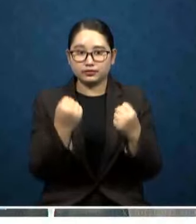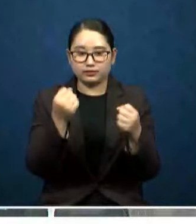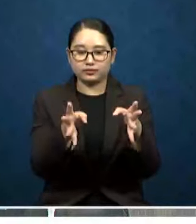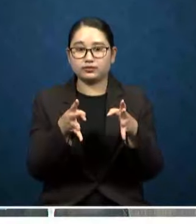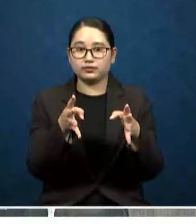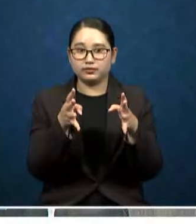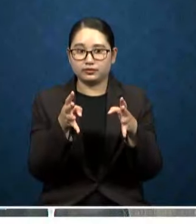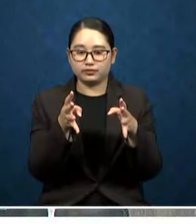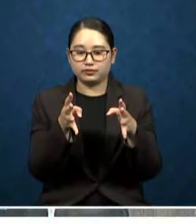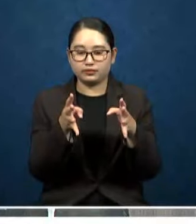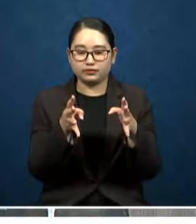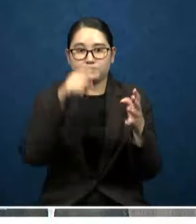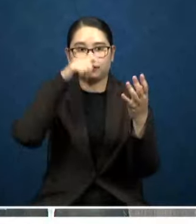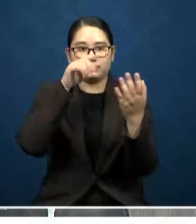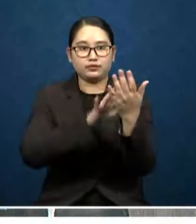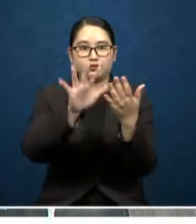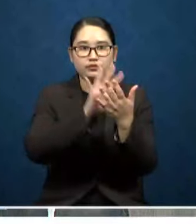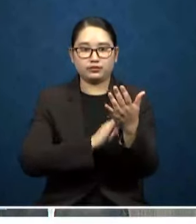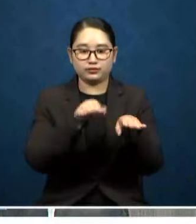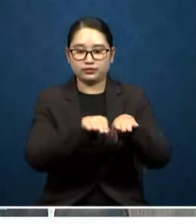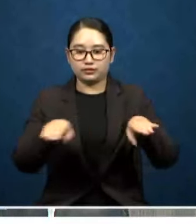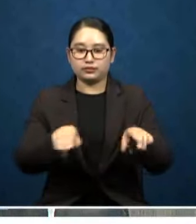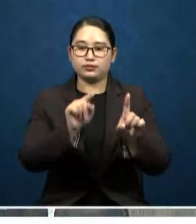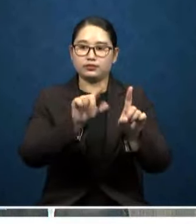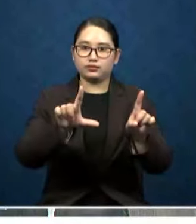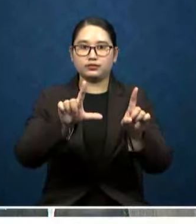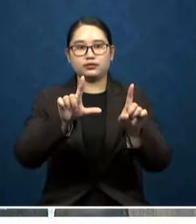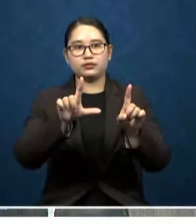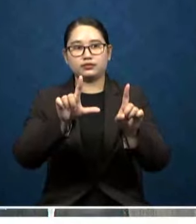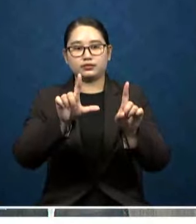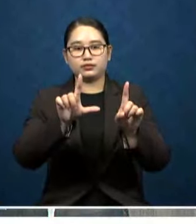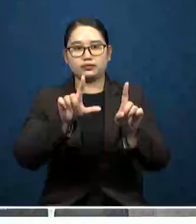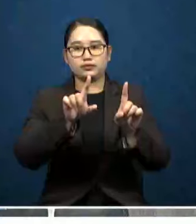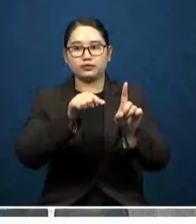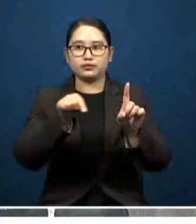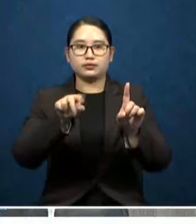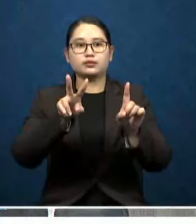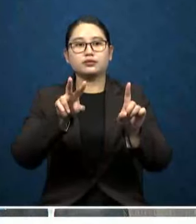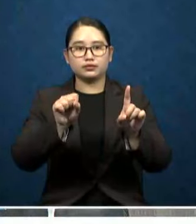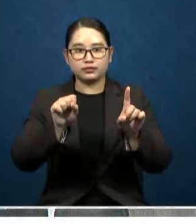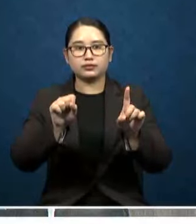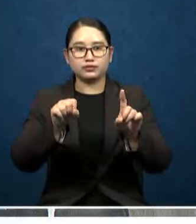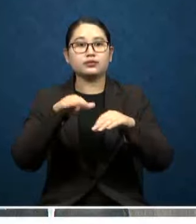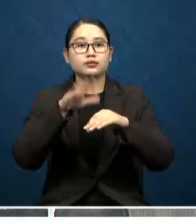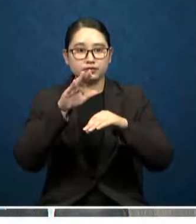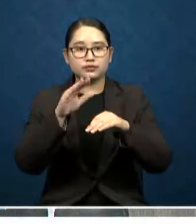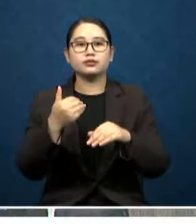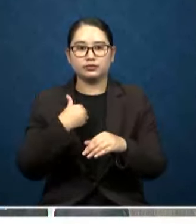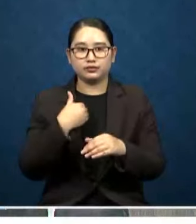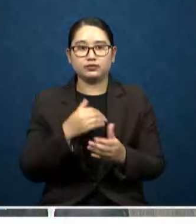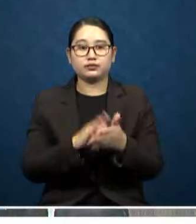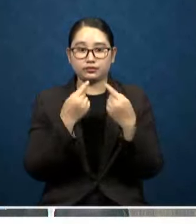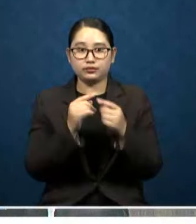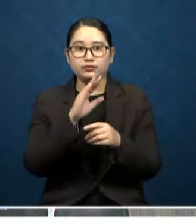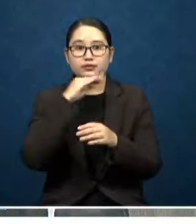บรรทุกมีอยู่ทั่วประเทศเนี่ยประมาณล้านถึงล้าน 2ล้านถึงล้านแสนคันแต่